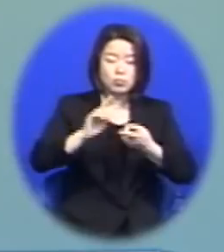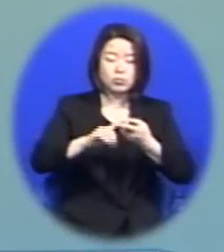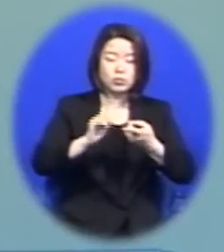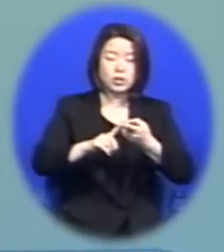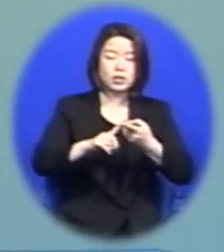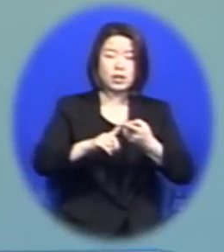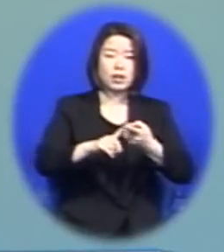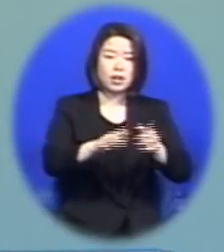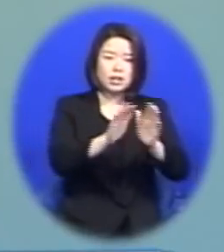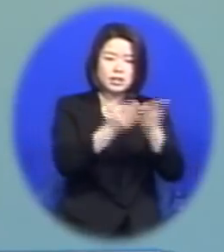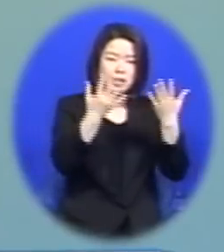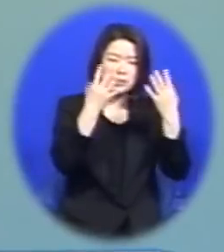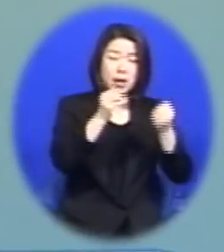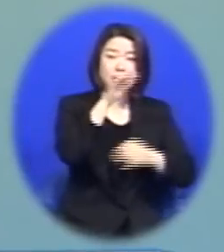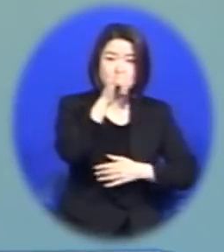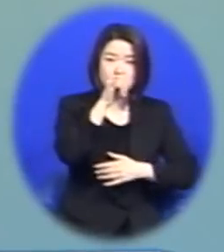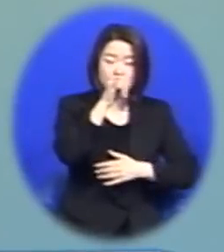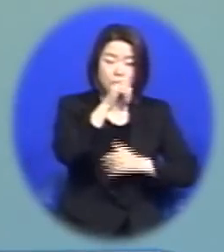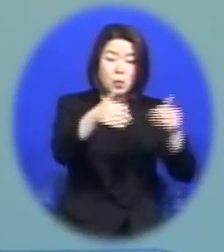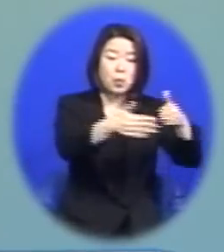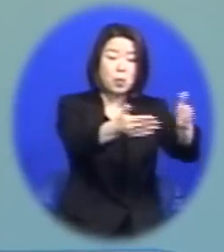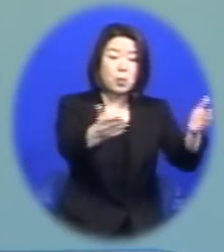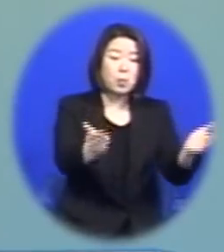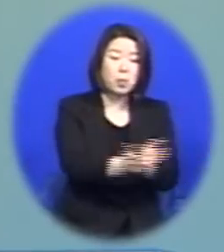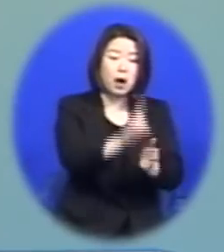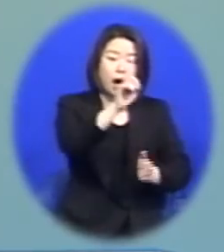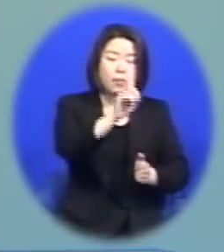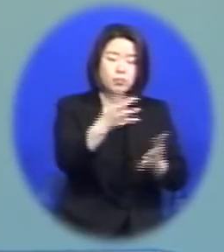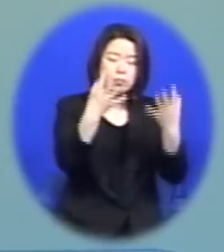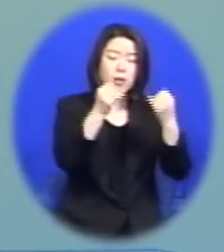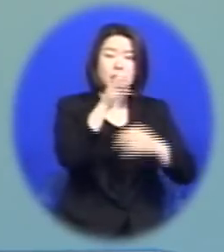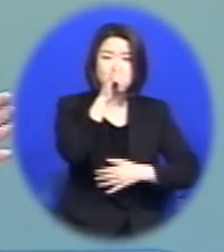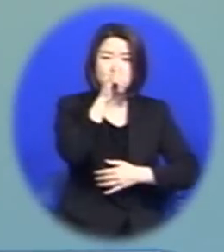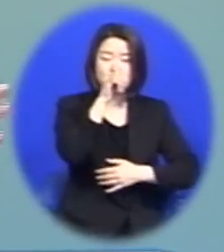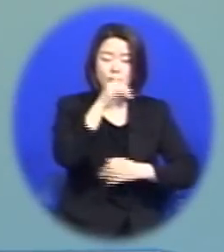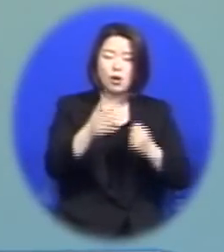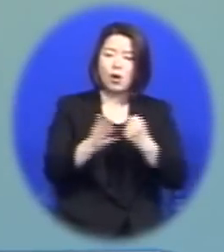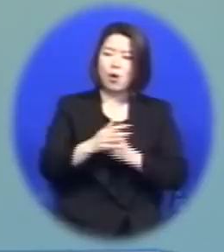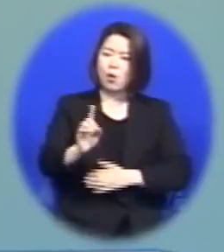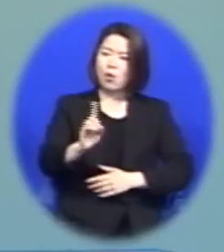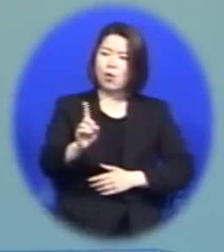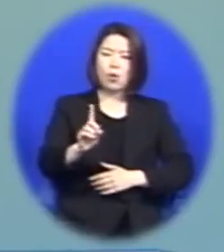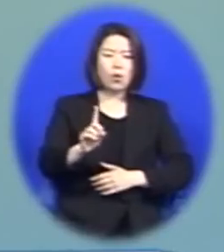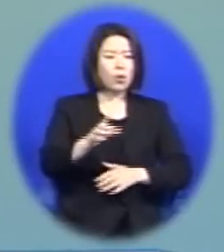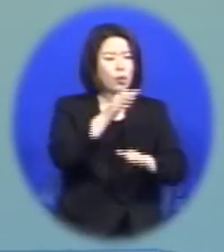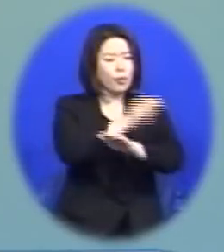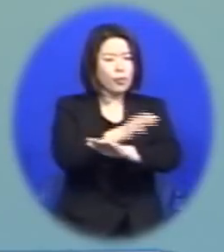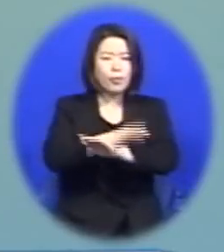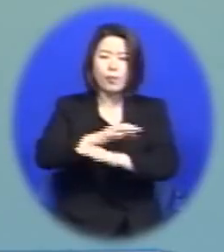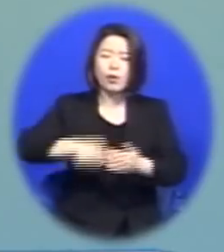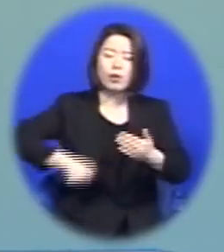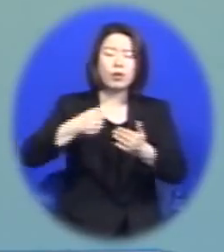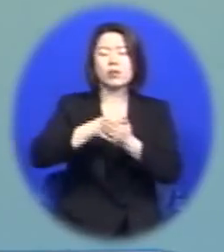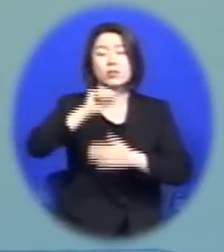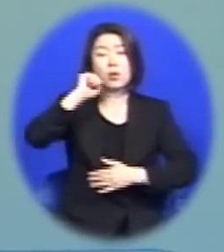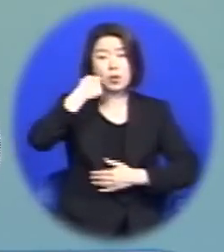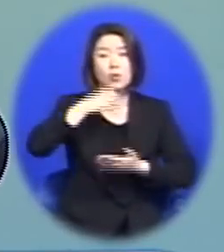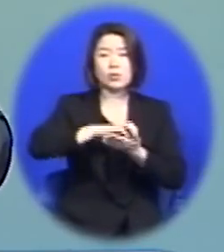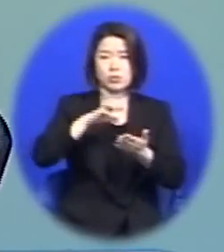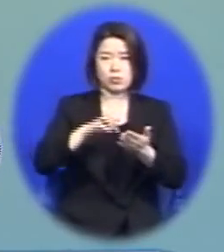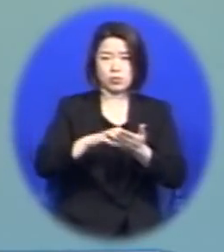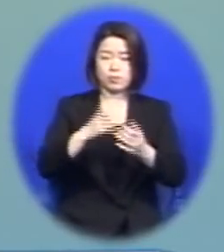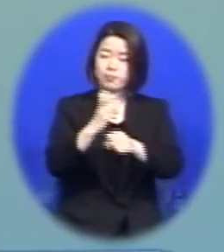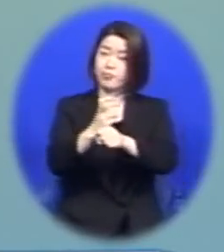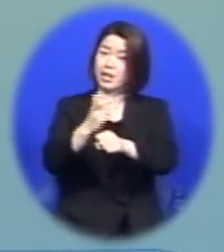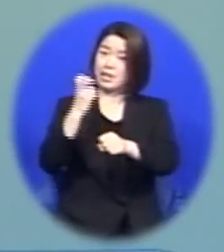그렇습니다 오히려 책이 너무 많아서 어떤 책을 살 찌 결정하기가 어려울 정도입니다 이십 년 전에